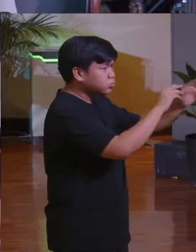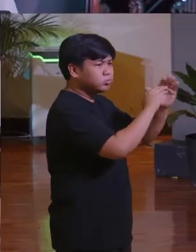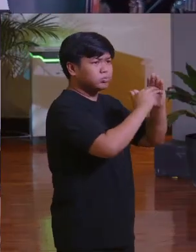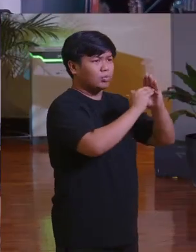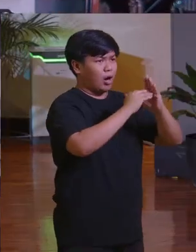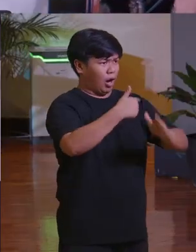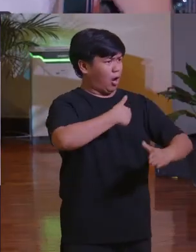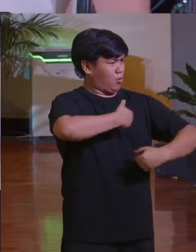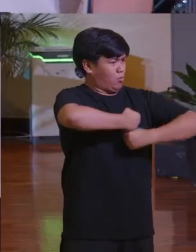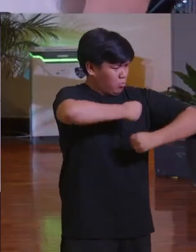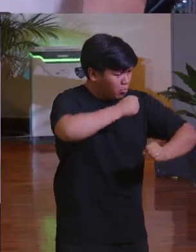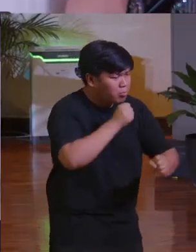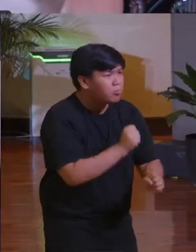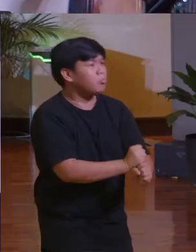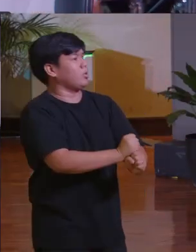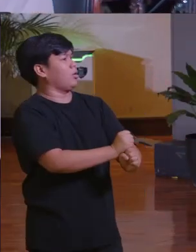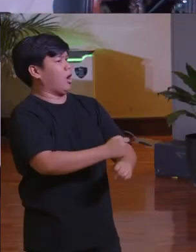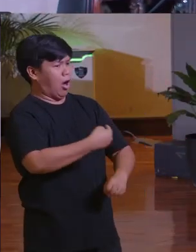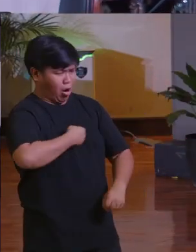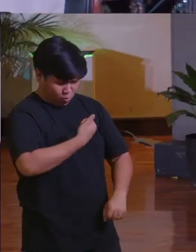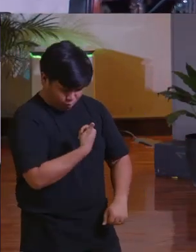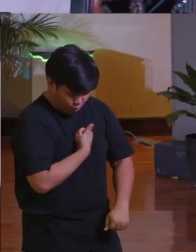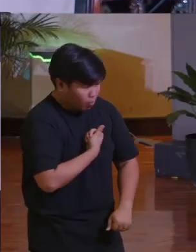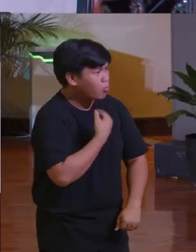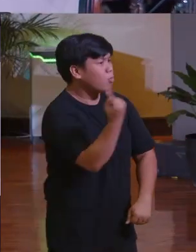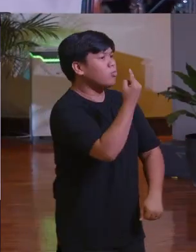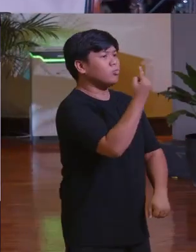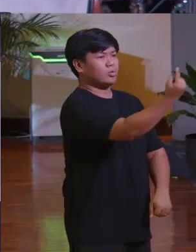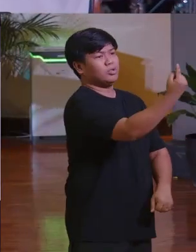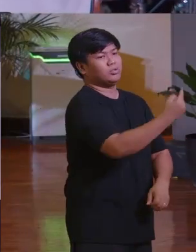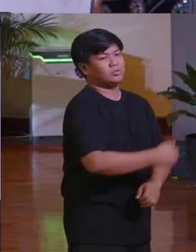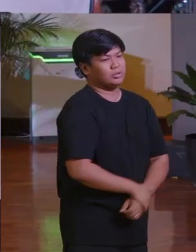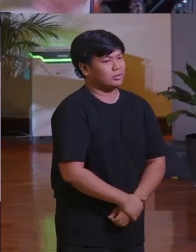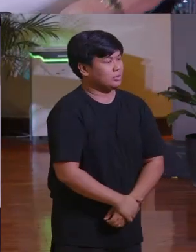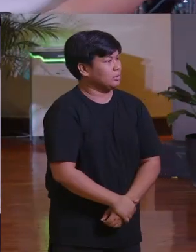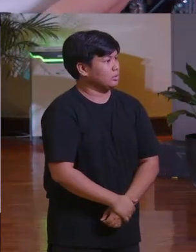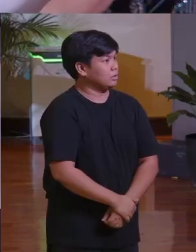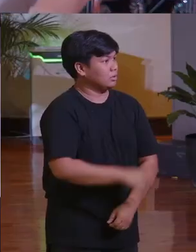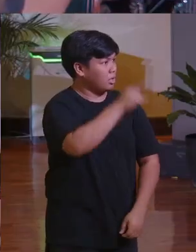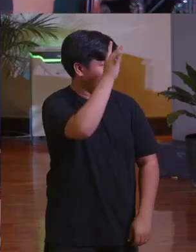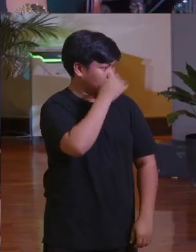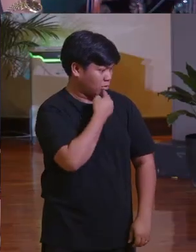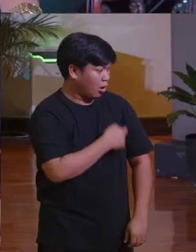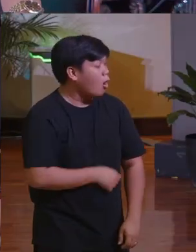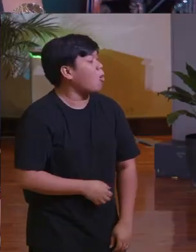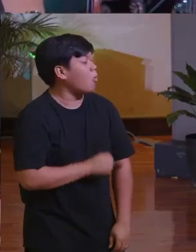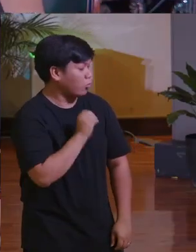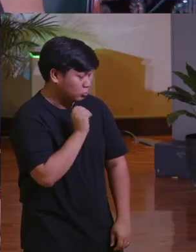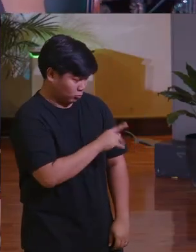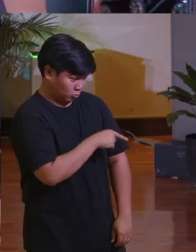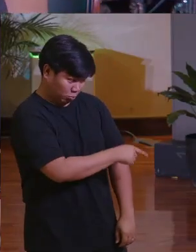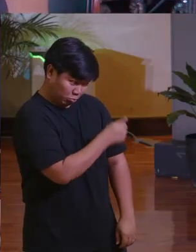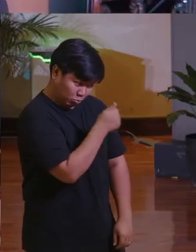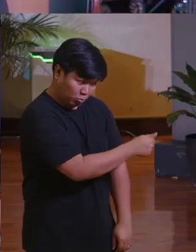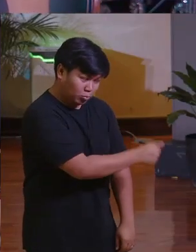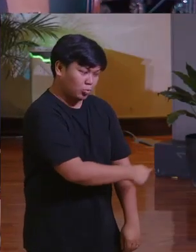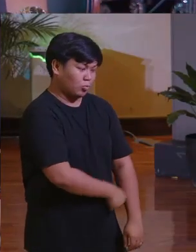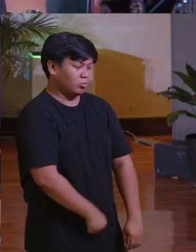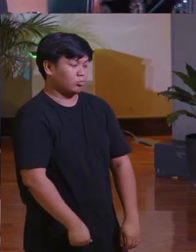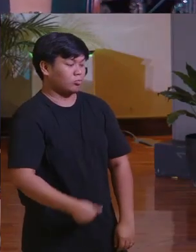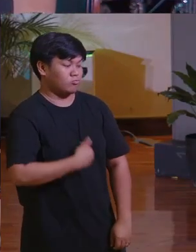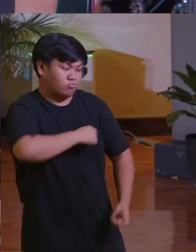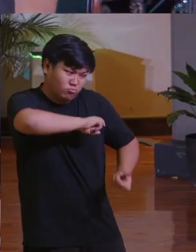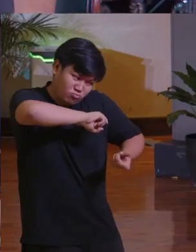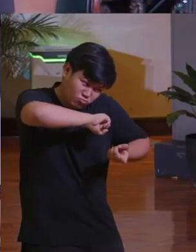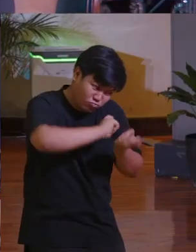Ako ang gumawa ng lahat ng ito. Ako lang. Sabi ng Diyos, gano'n